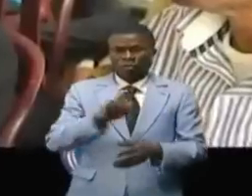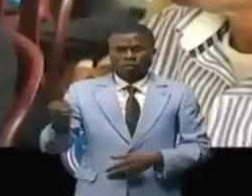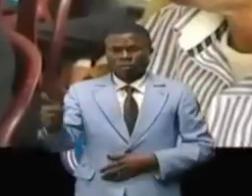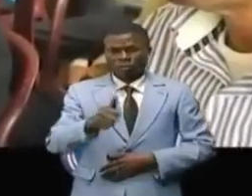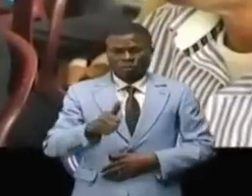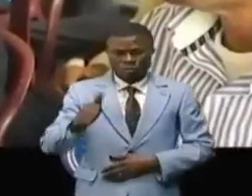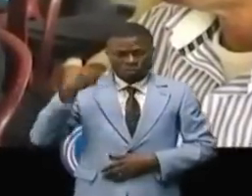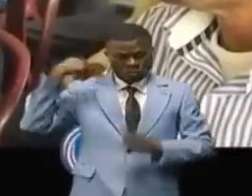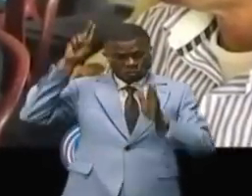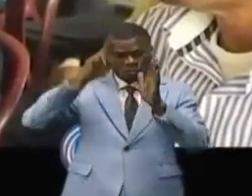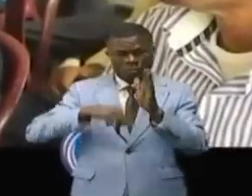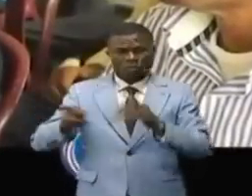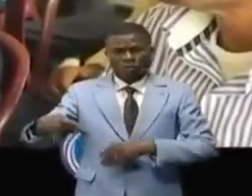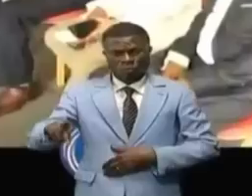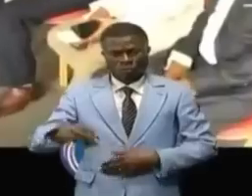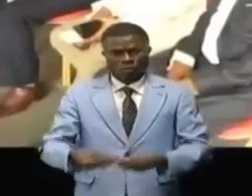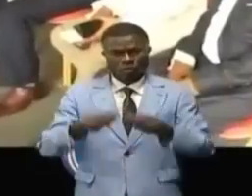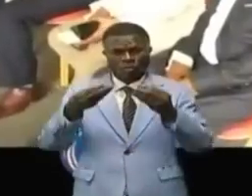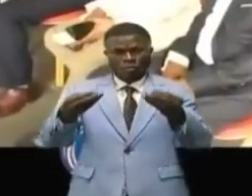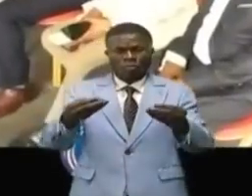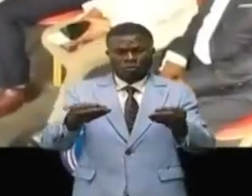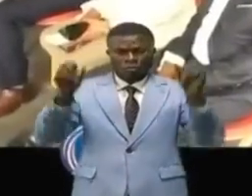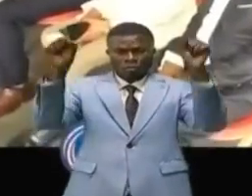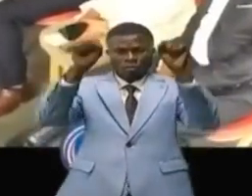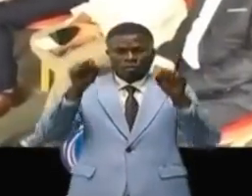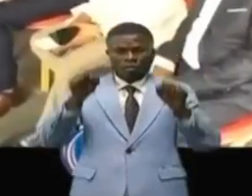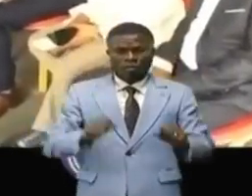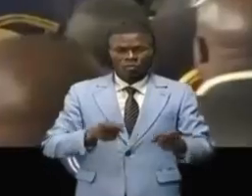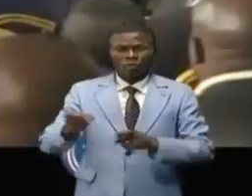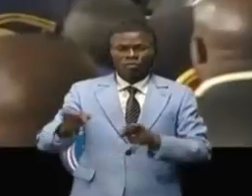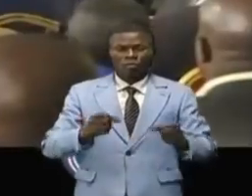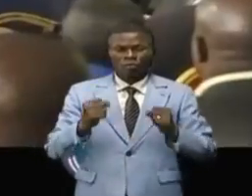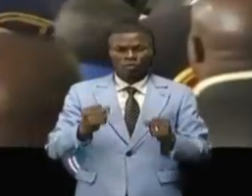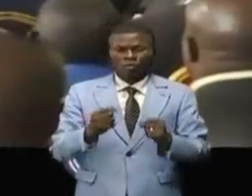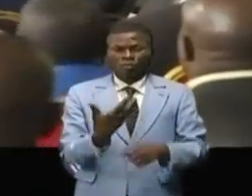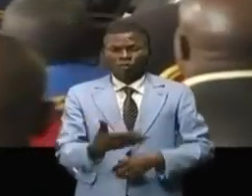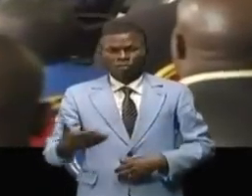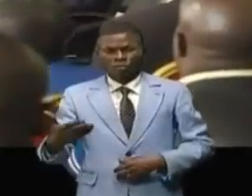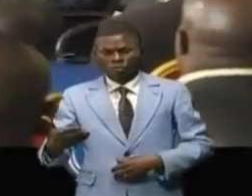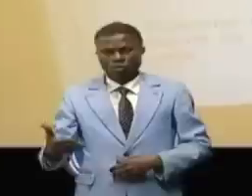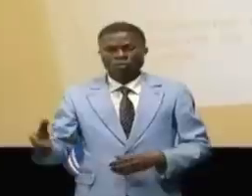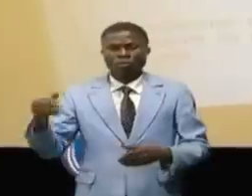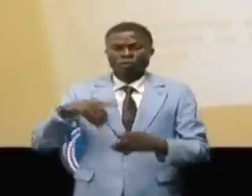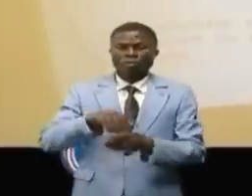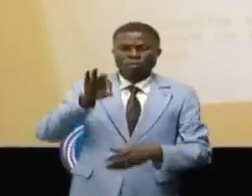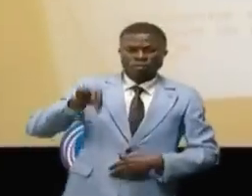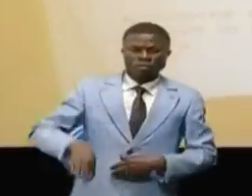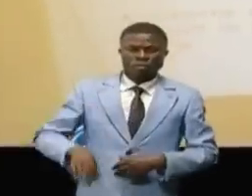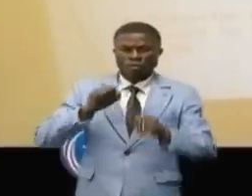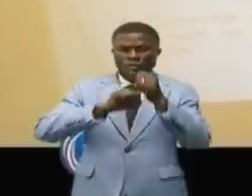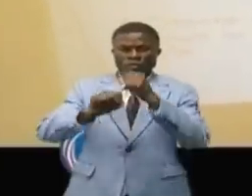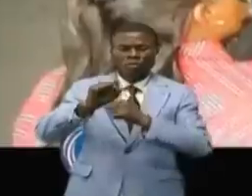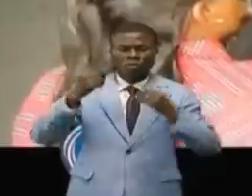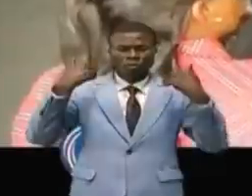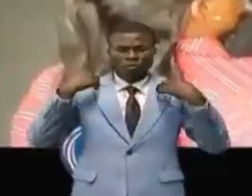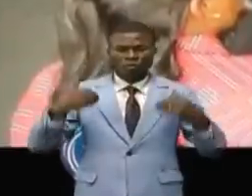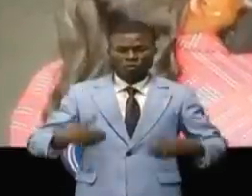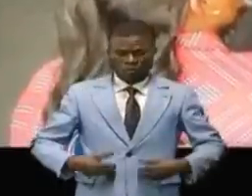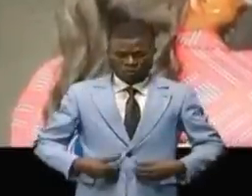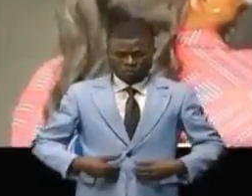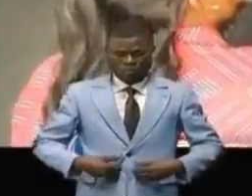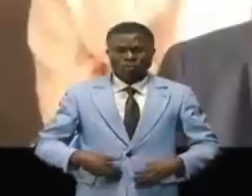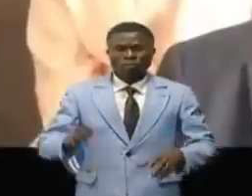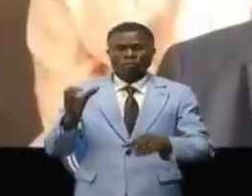provincial visa à mettre en place un système de gestion efficace des ressources à mobiliser en faveur de la promotion de la santé le faut-il